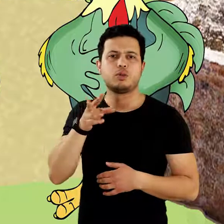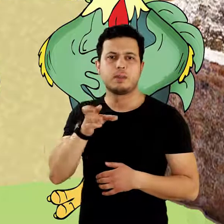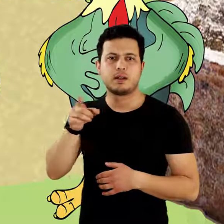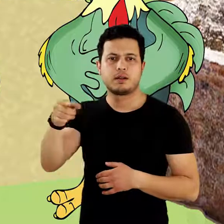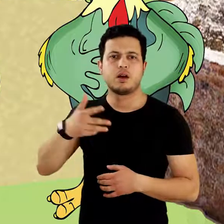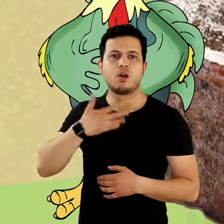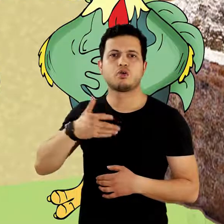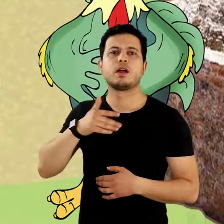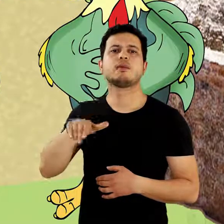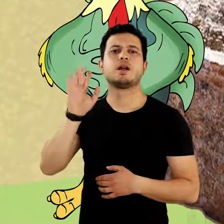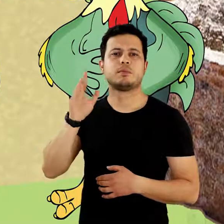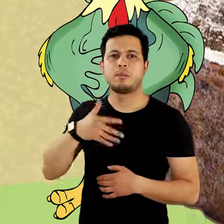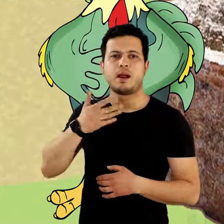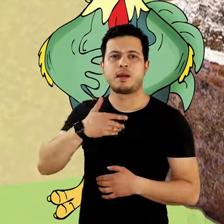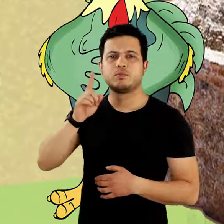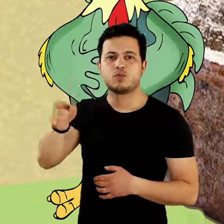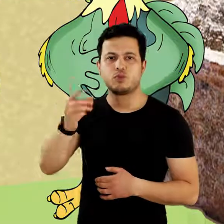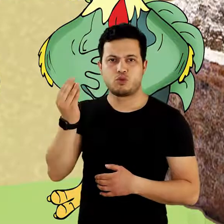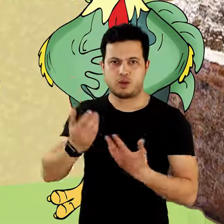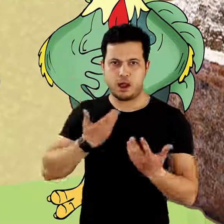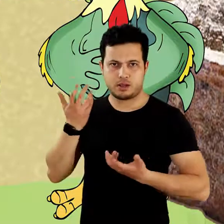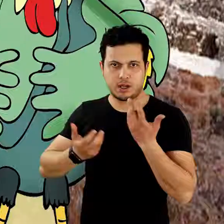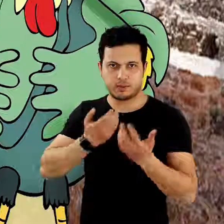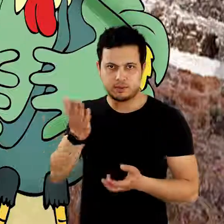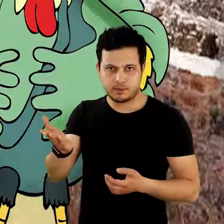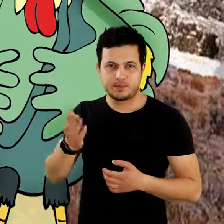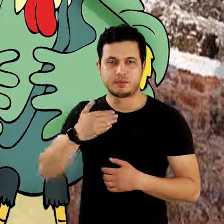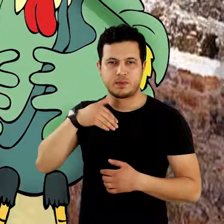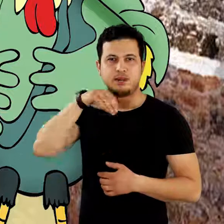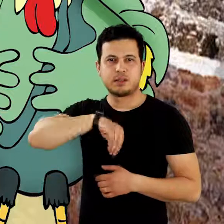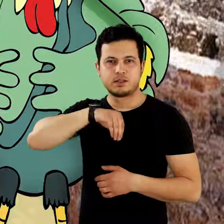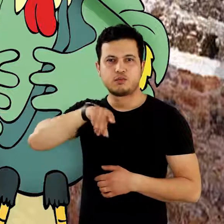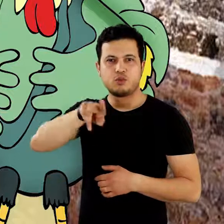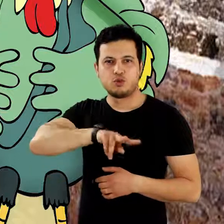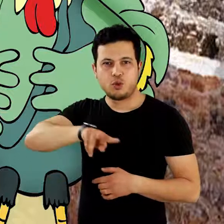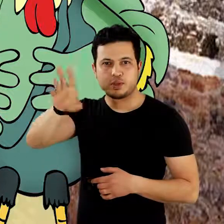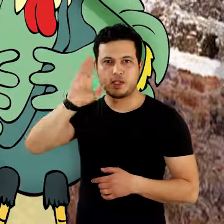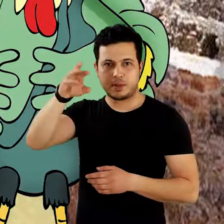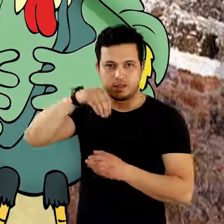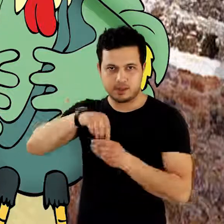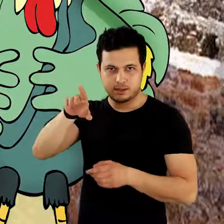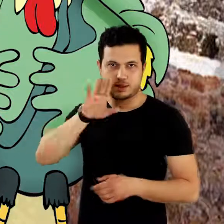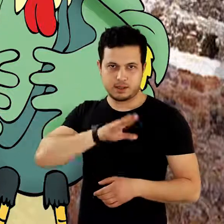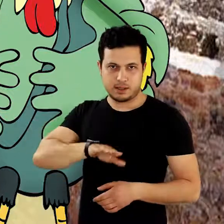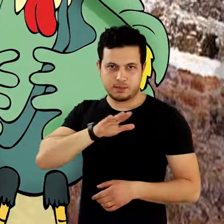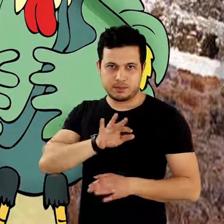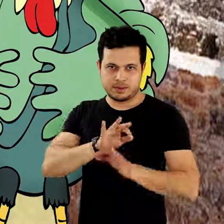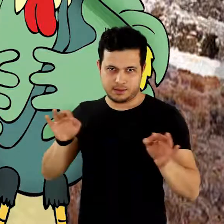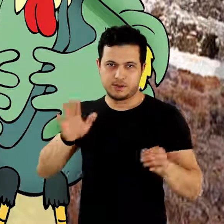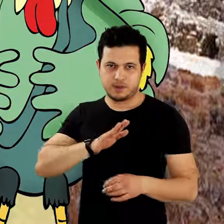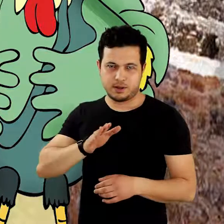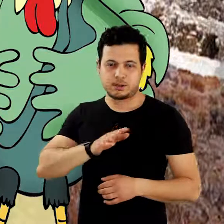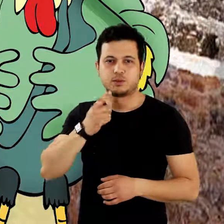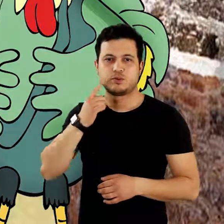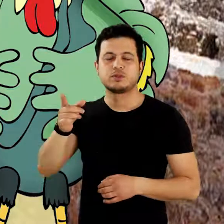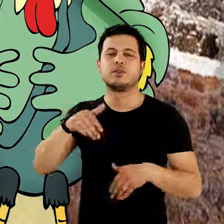Yoksa hoşuna gitmedi mi? Çok heyecanlısın. Sanırım yolculuğa çıkmak için sabırsızlanıyorsun. Yok